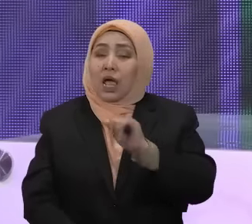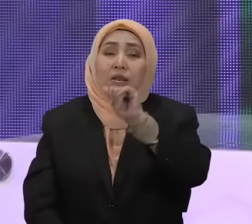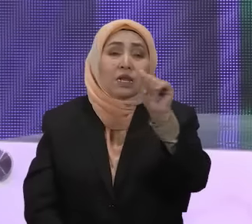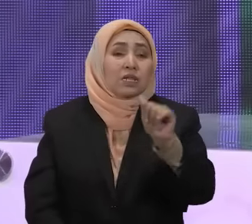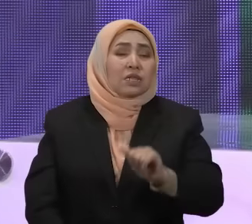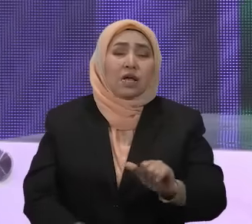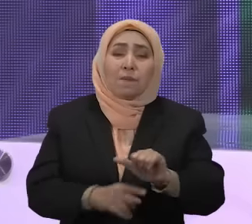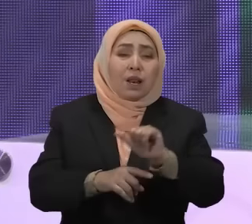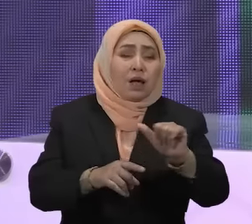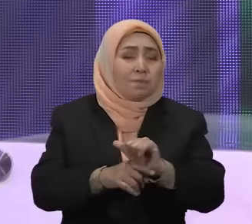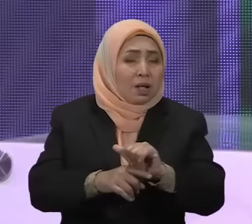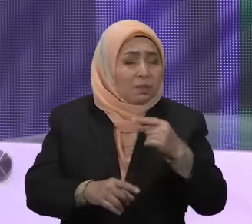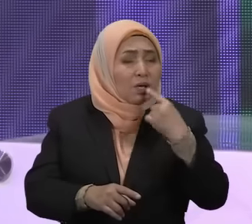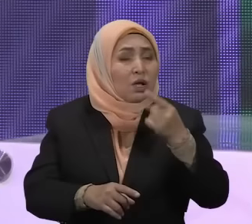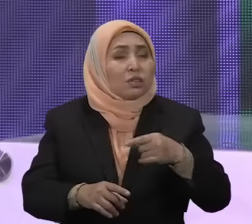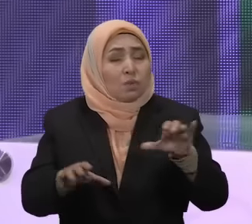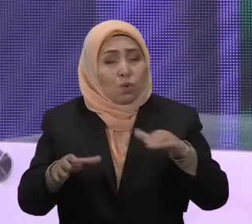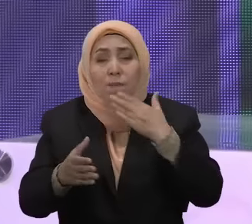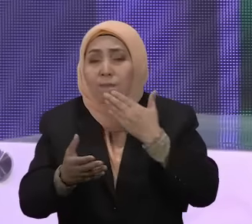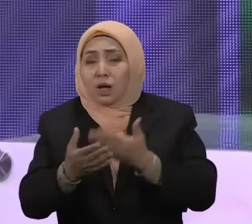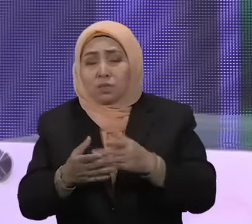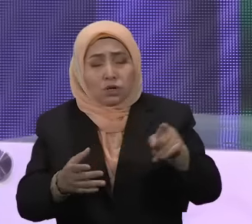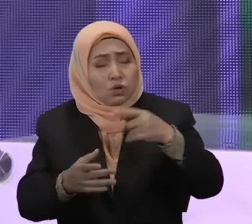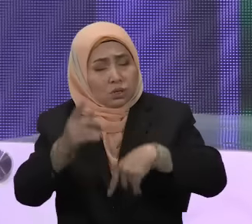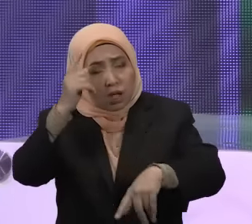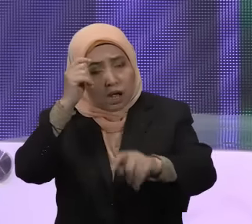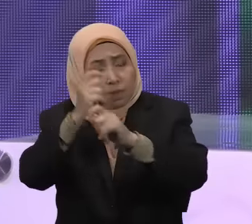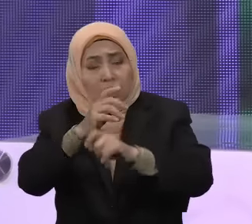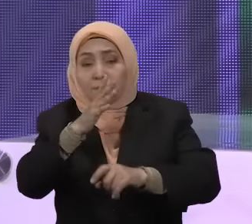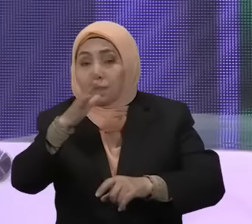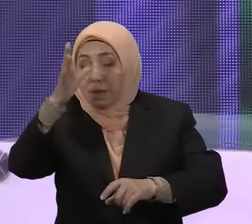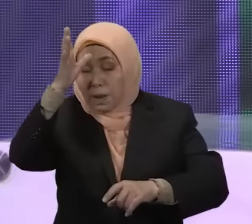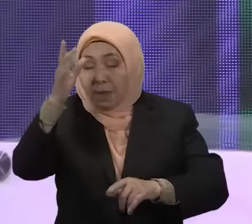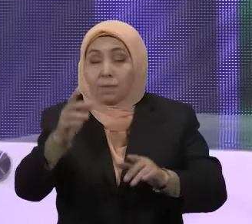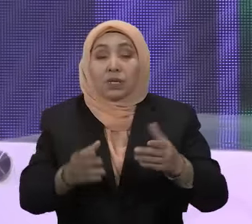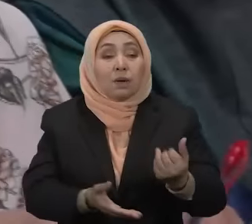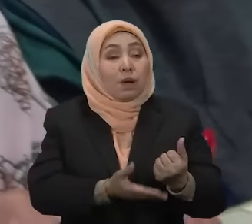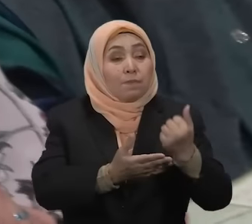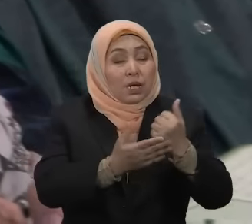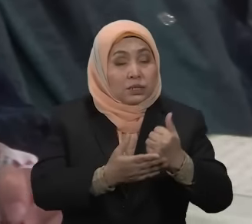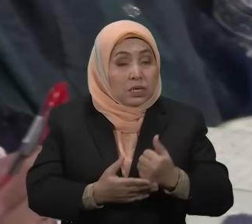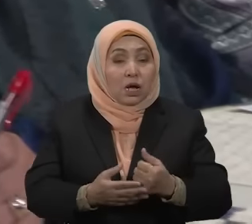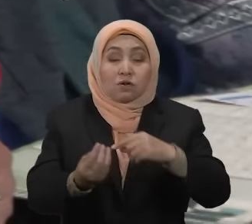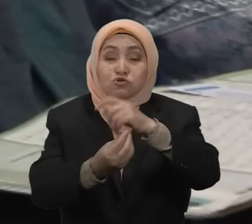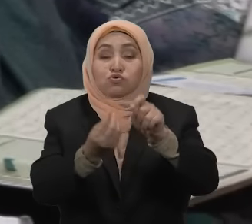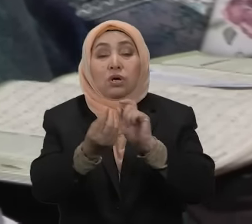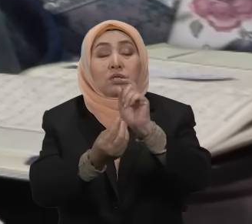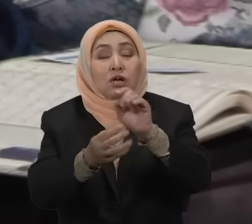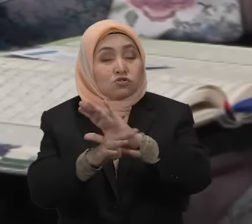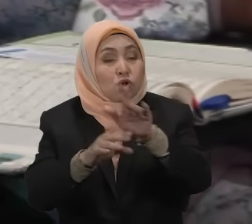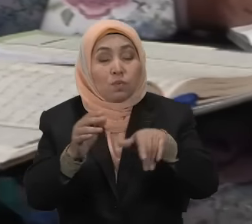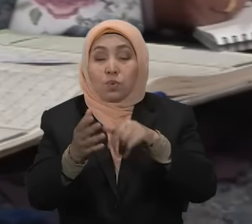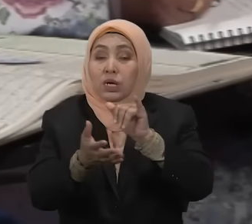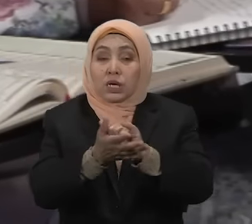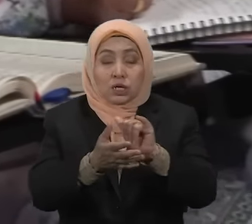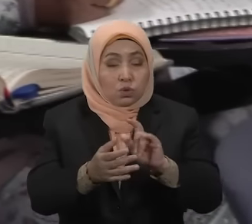apa sahaja amal-amal mereka, kata mereka buat baik, mereka taat pada ibu ayah, mereka membantu para hujjaj, semua itu